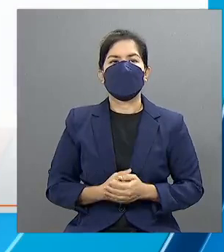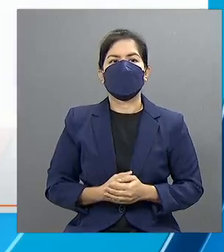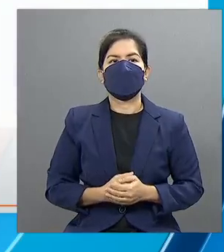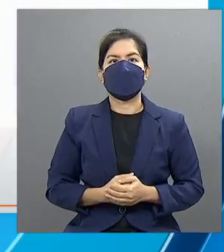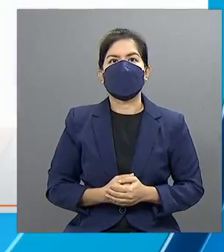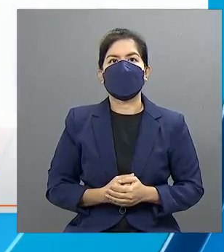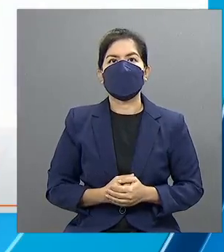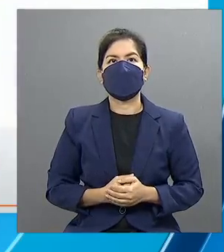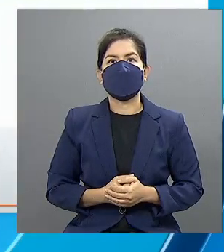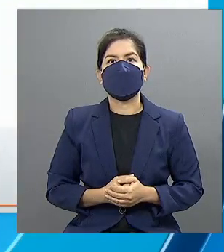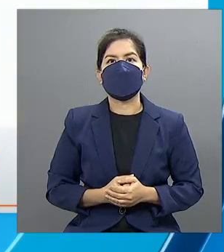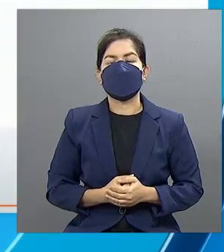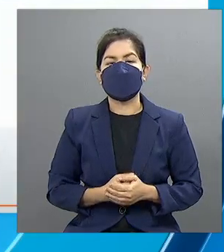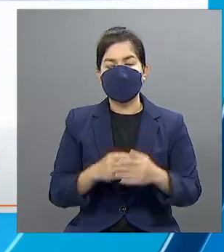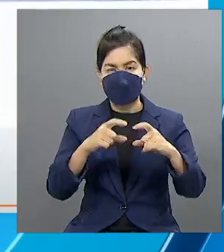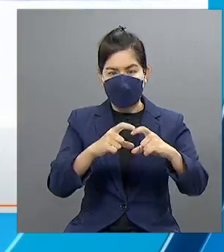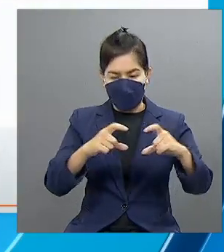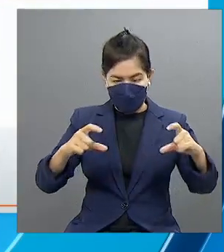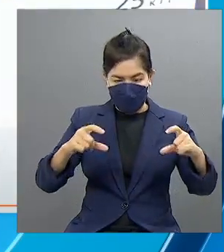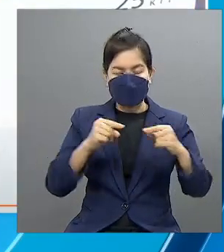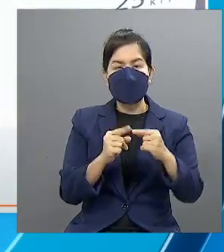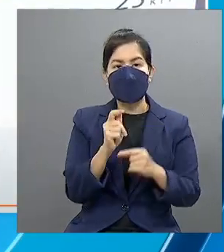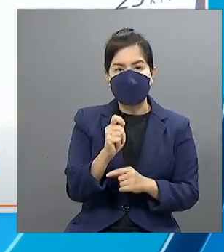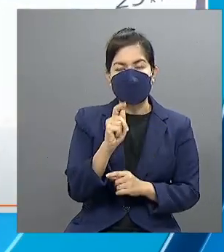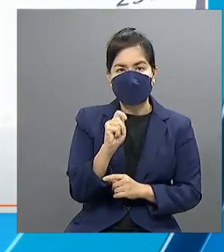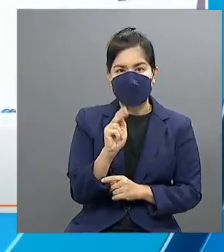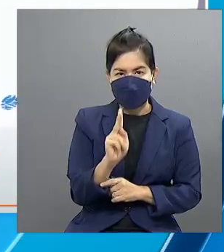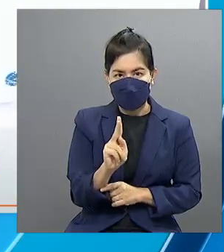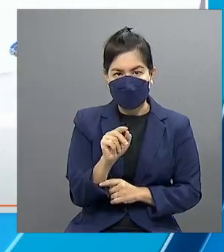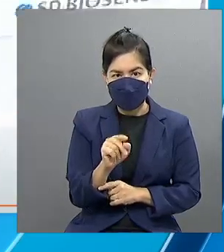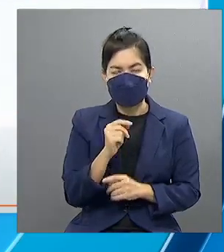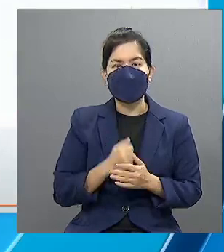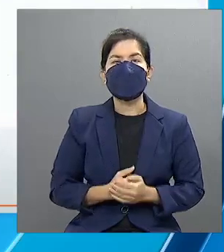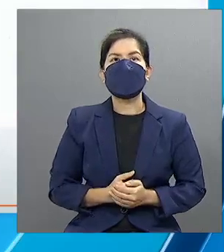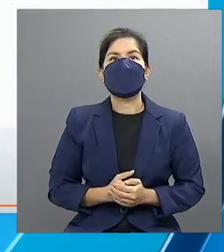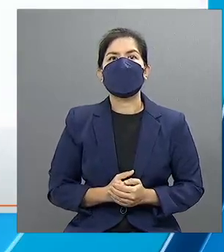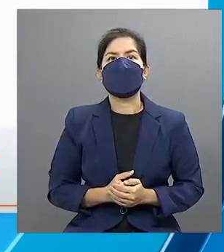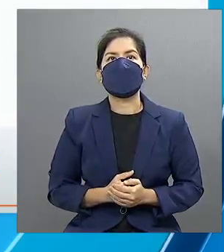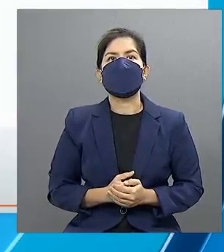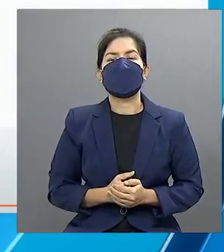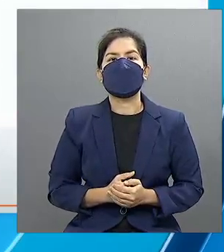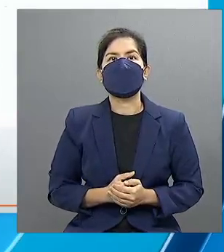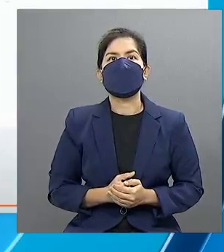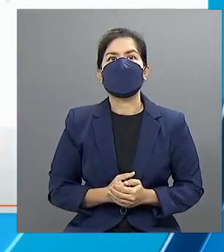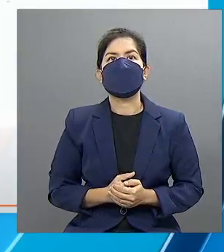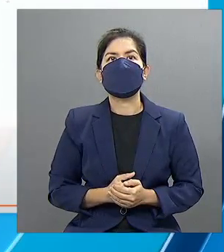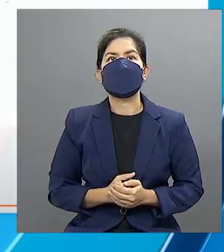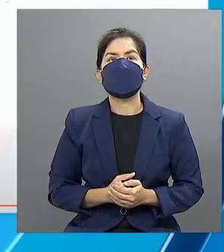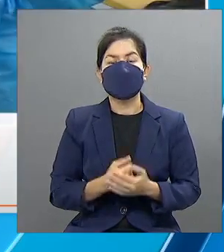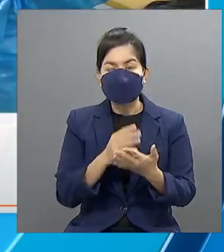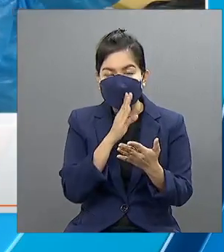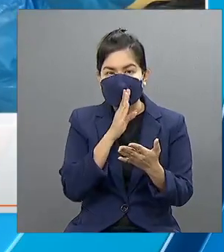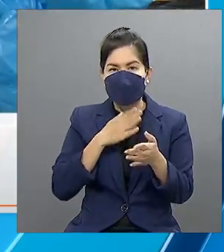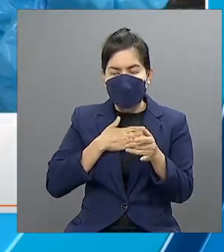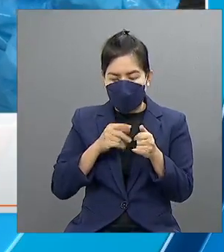ชุดตรวจเนี่ย ATK เนี่ยขึ้นอยู่กับระยะเวลาที่เราติดเชื้อหรือได้รับเชื้อมานะครับชุ